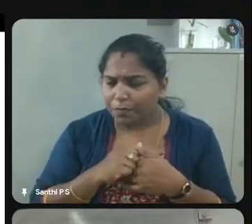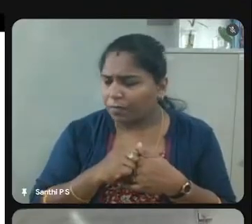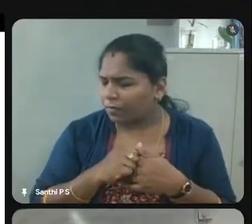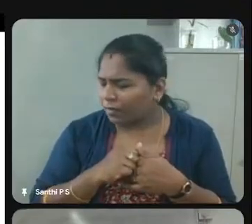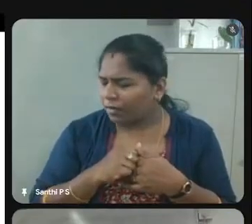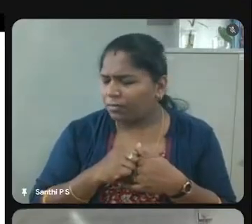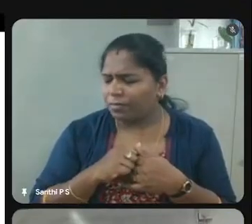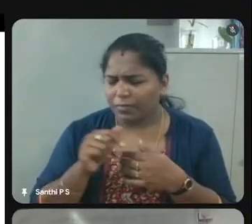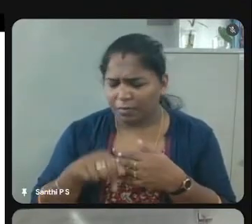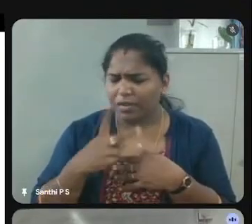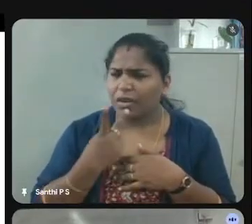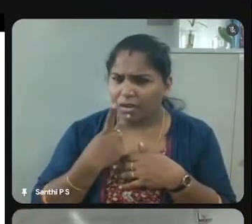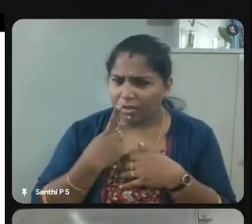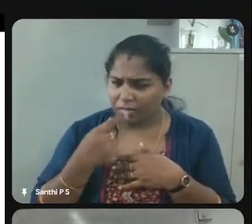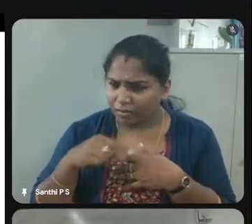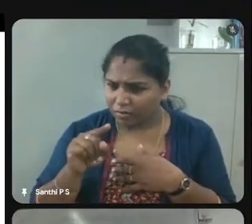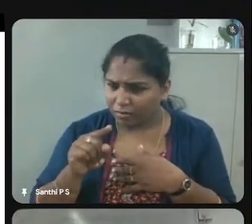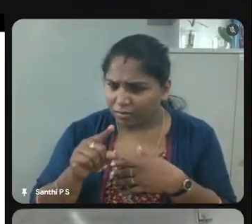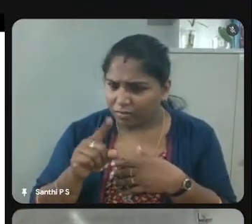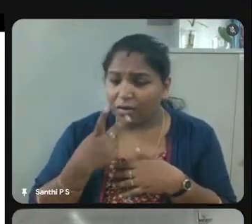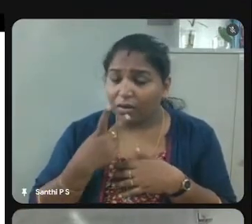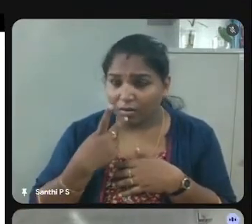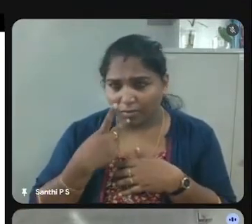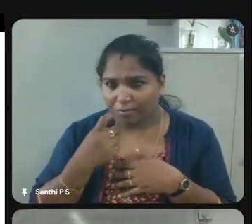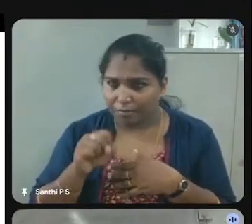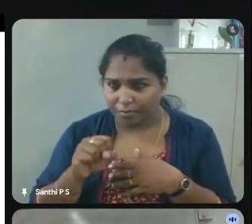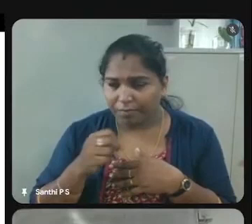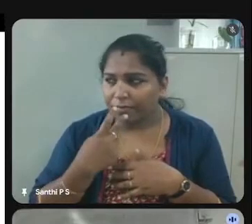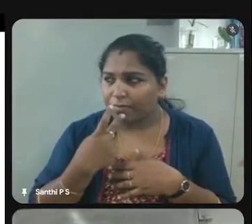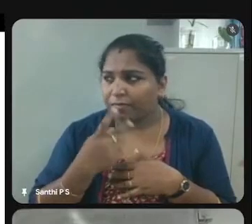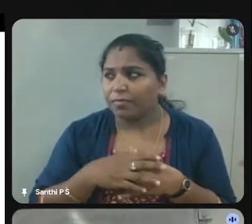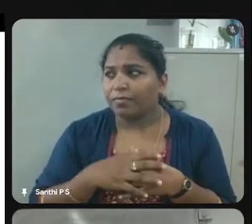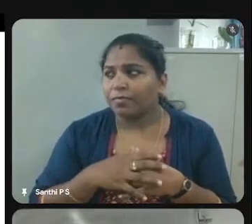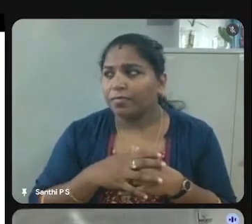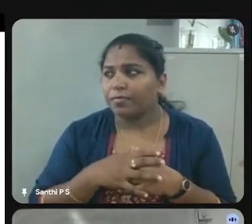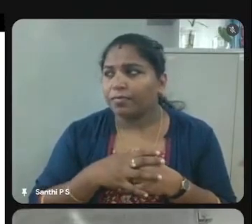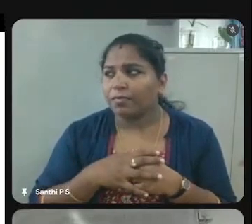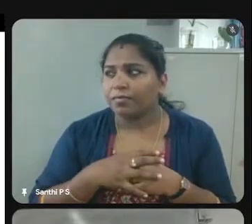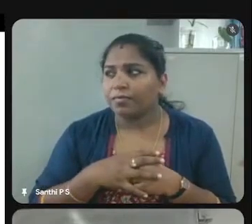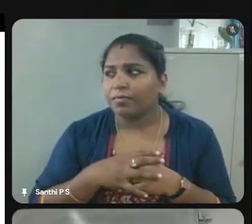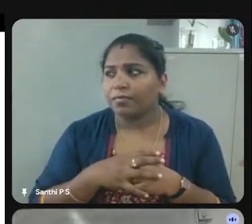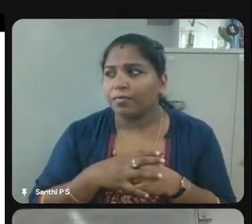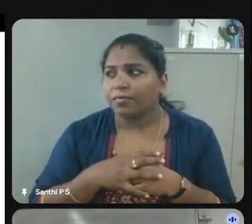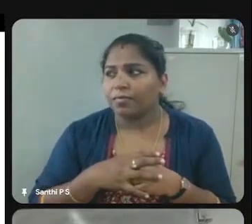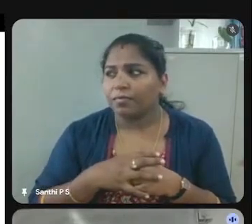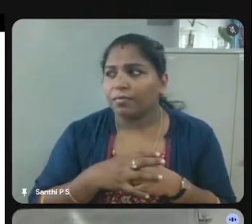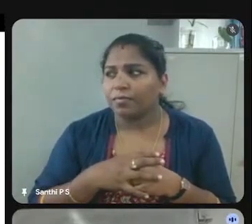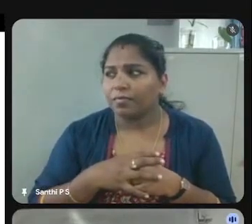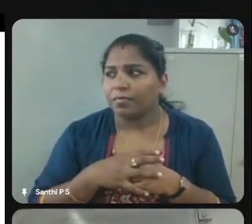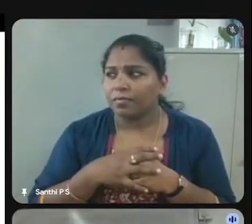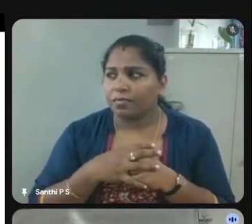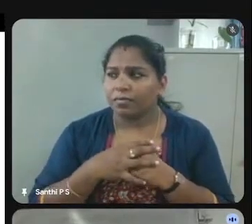ഏത് ക്ലാസ്സിലേക്ക്? 1ാം ക്ലാസ്സിലായിരിക്കോ? 2ാം ക്ലാസ്സിലാണ് ഇപ്പൊ ഉള്ളത്. 2ാം ക്ലാസ്സില്. LKG UKG ഒക്കെ അക്ഷരങ്ങളും ഒക്കെ